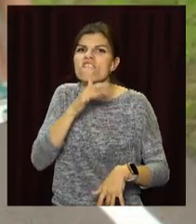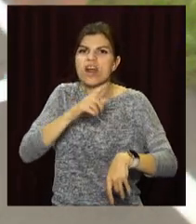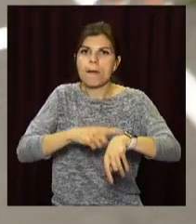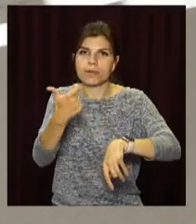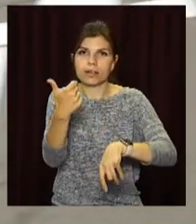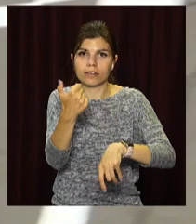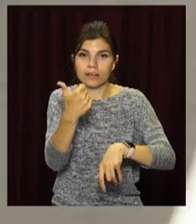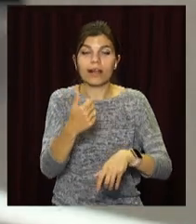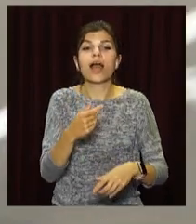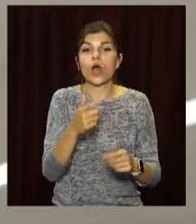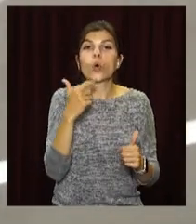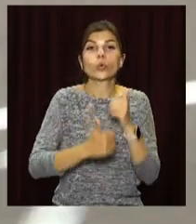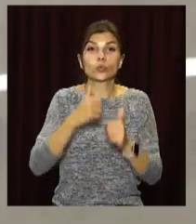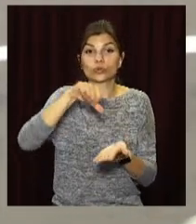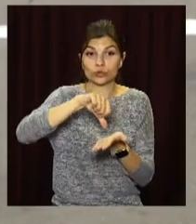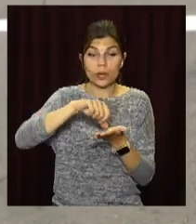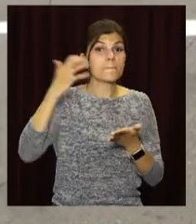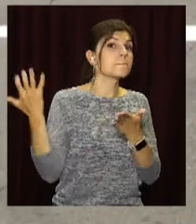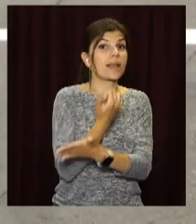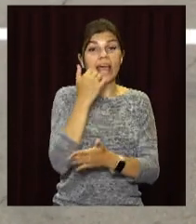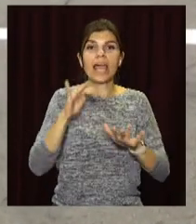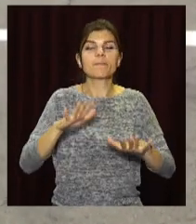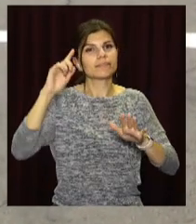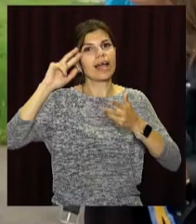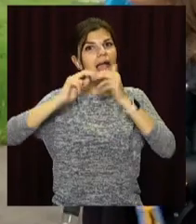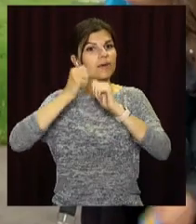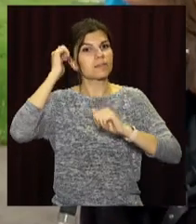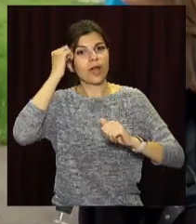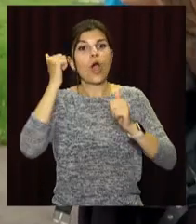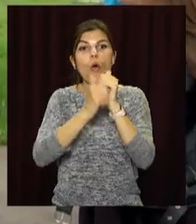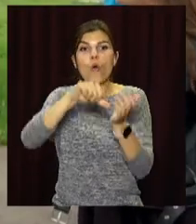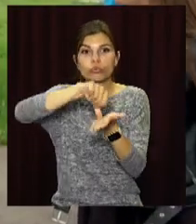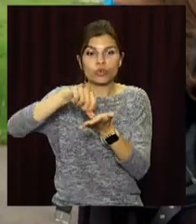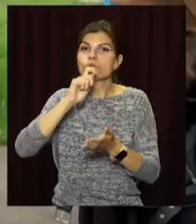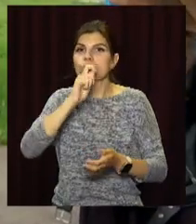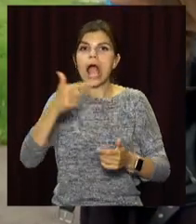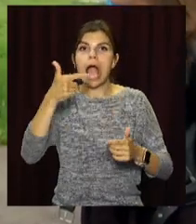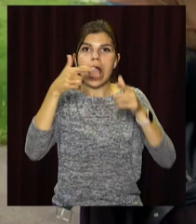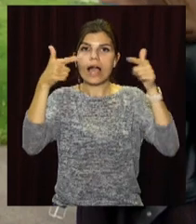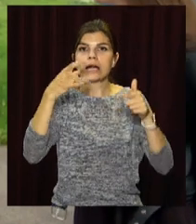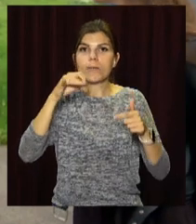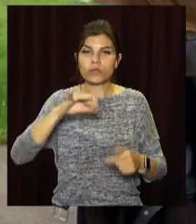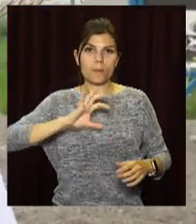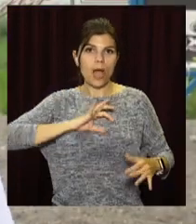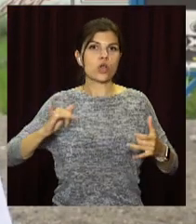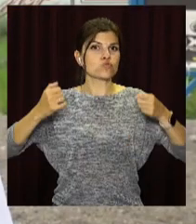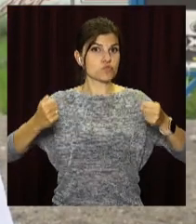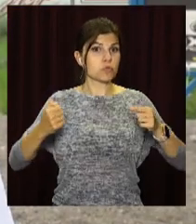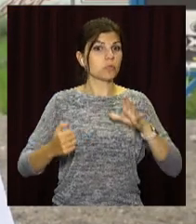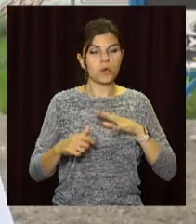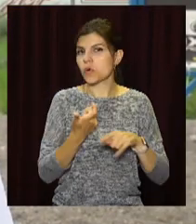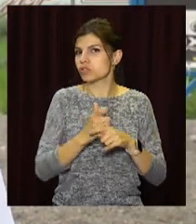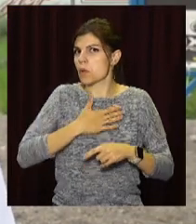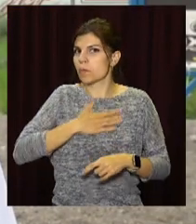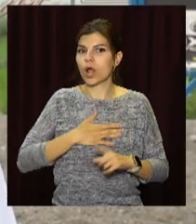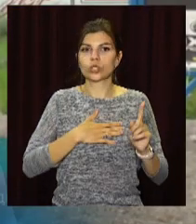проходження кола. За участь у перегонах та на згадку про місто Кам'янське, учасникам подарували грамоти, медалі та кубки. Дуже приємно,